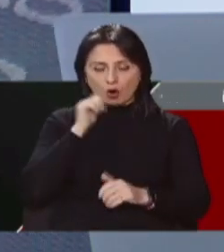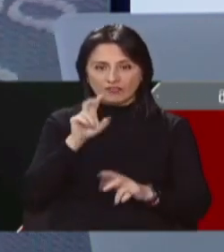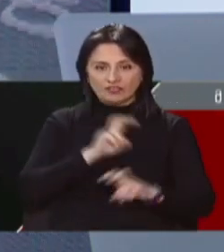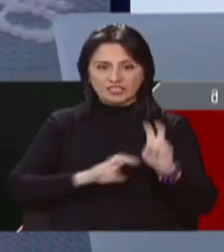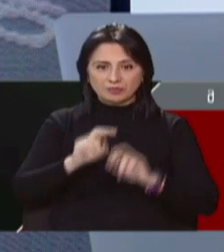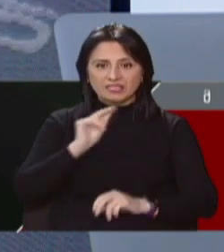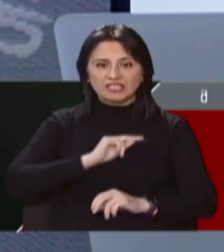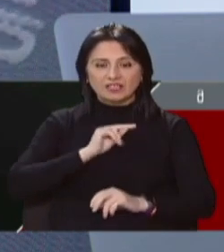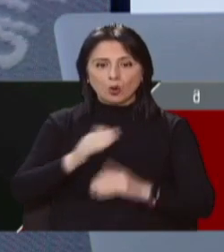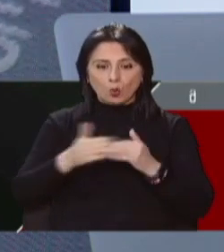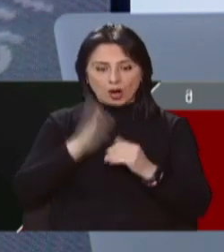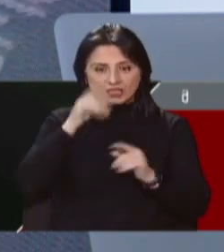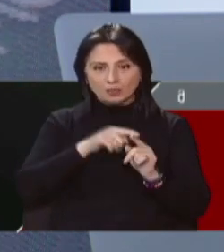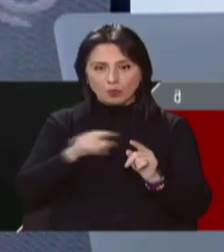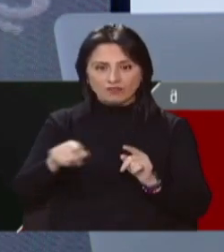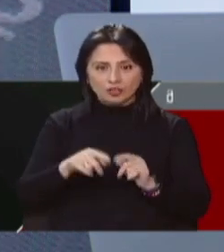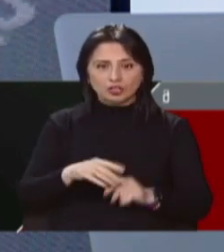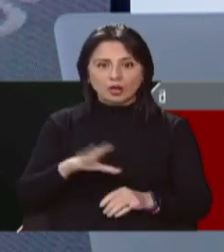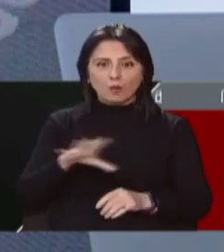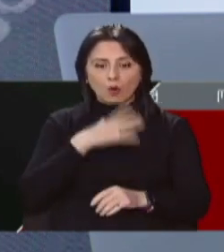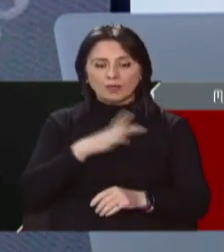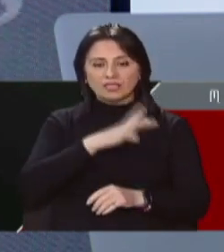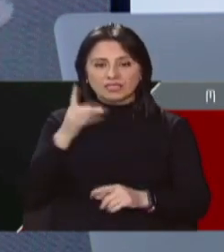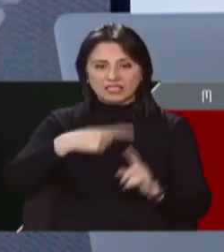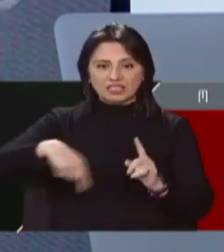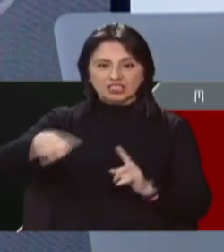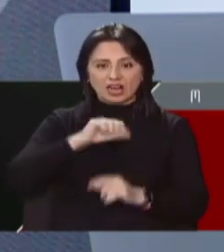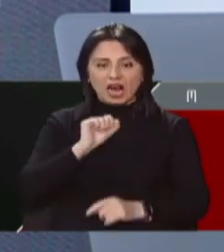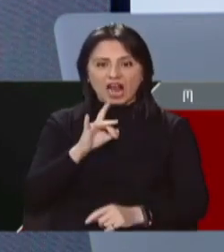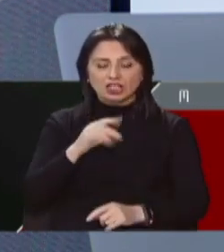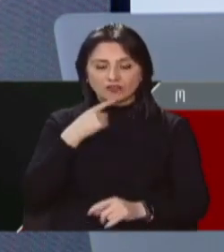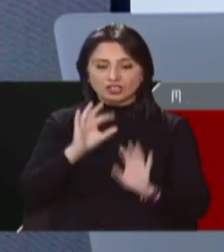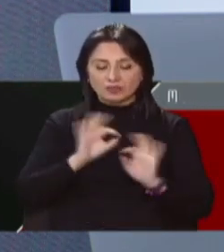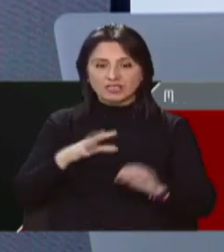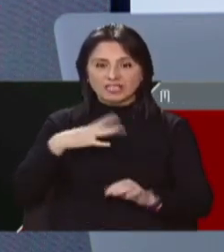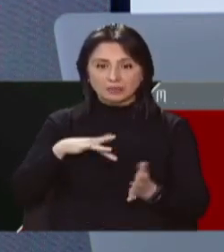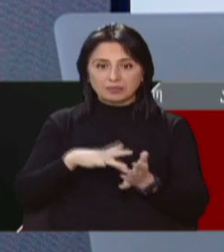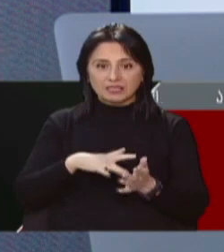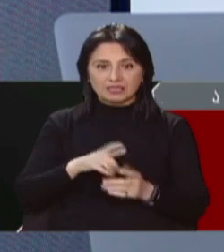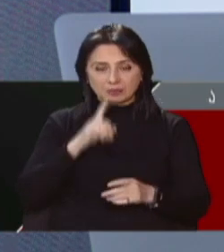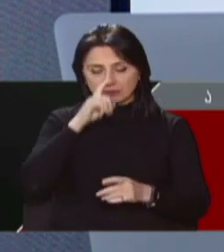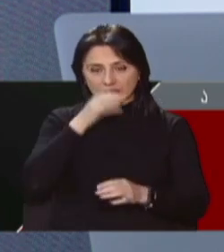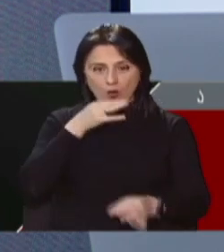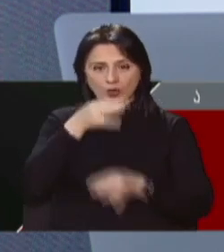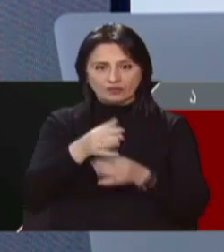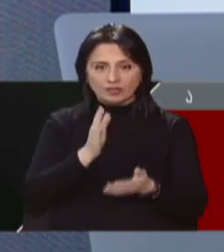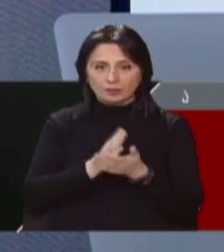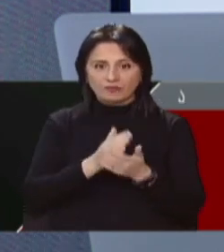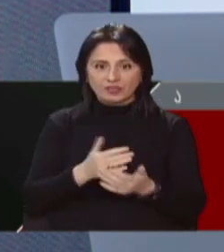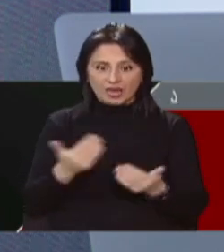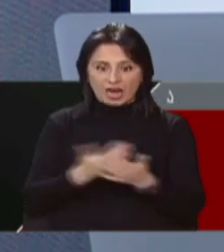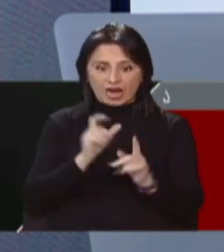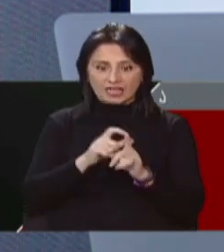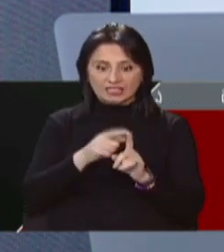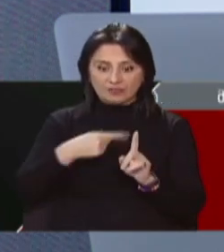მოიძებნება სამუშაო უახლოეს მომავალში პოსტსაბჭოთა სივრცეში. Არესტოვიჩის ამ განცხადებას თბილისი და მძაფრი რეაქციები მოხვა.